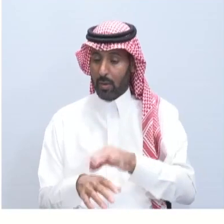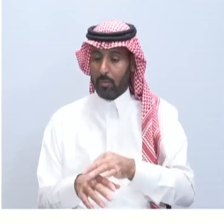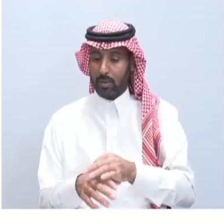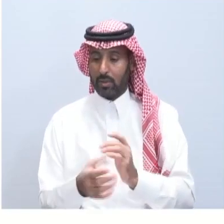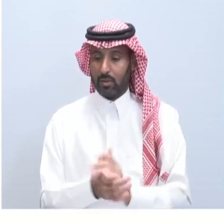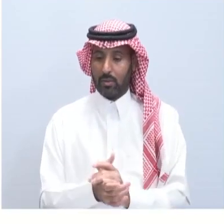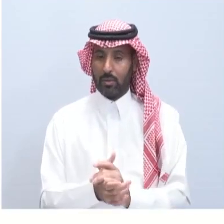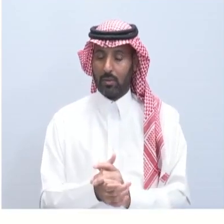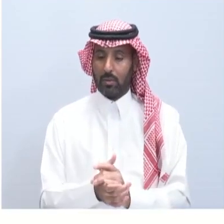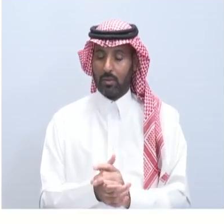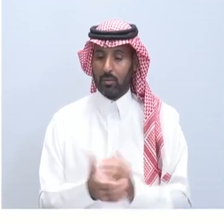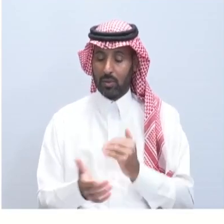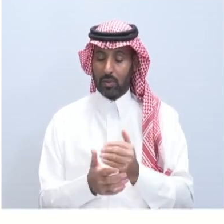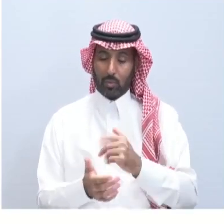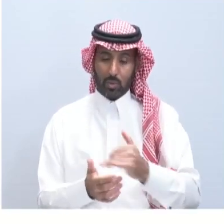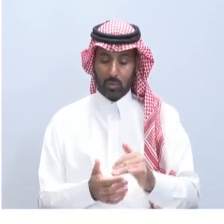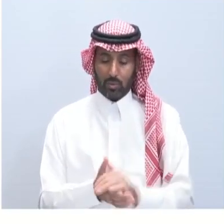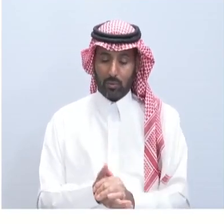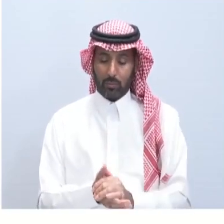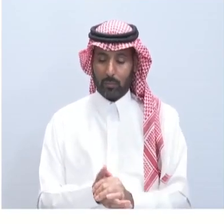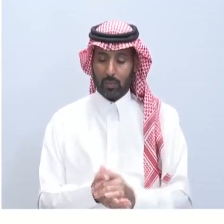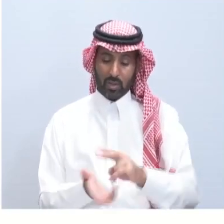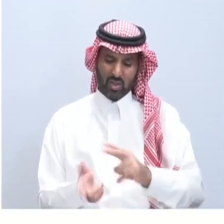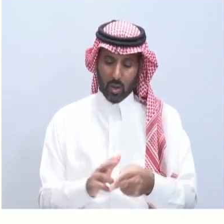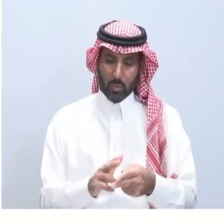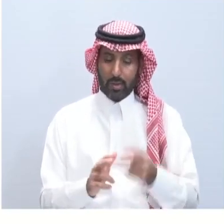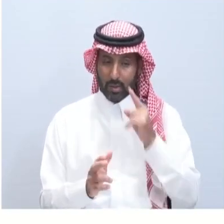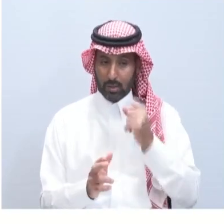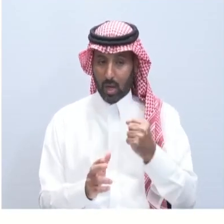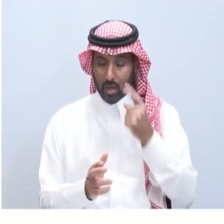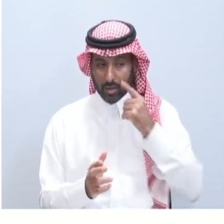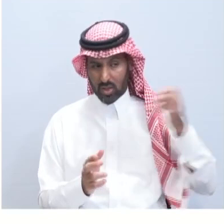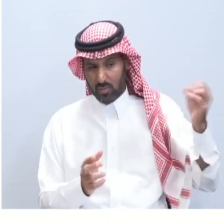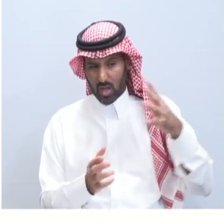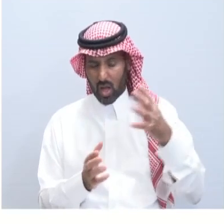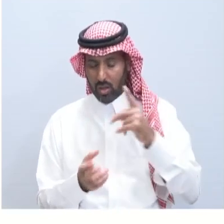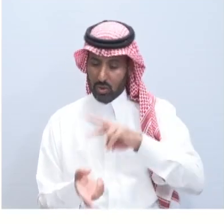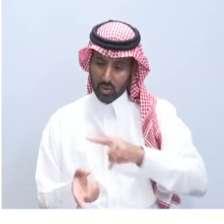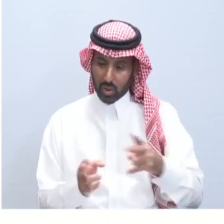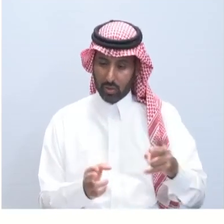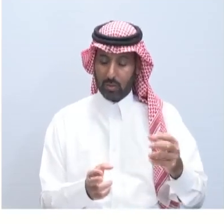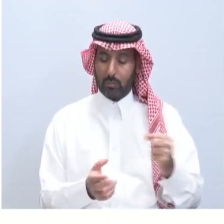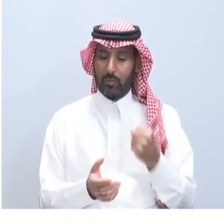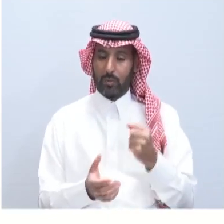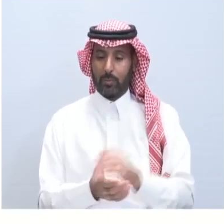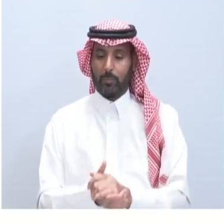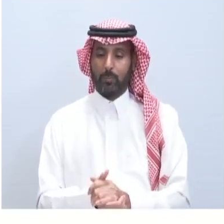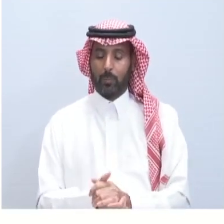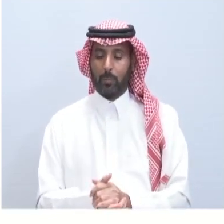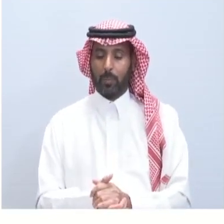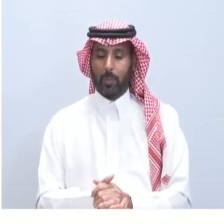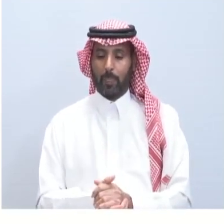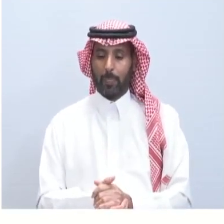ويكون ذلك باستخدام عده طرق حديثه لتحويل طاقه الشمس الحراريه الى اشكال اخرى متنوعه من الطاقه